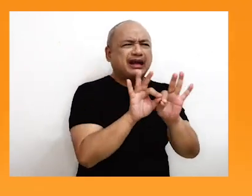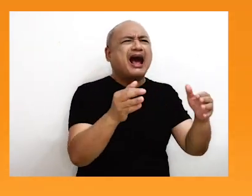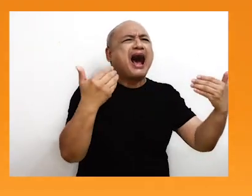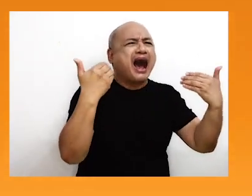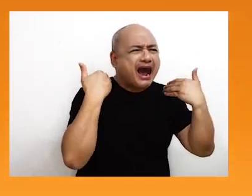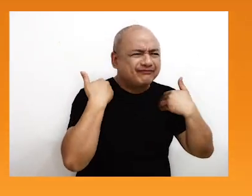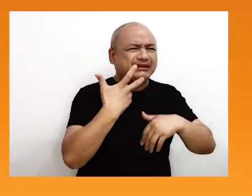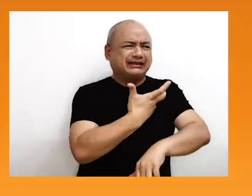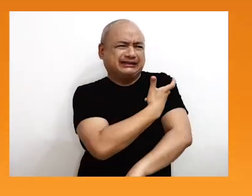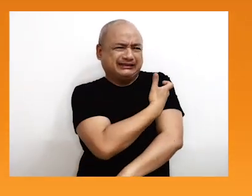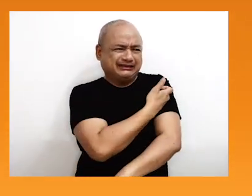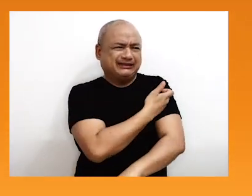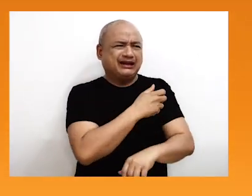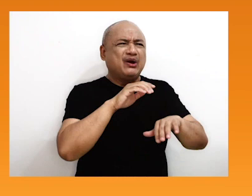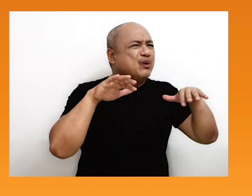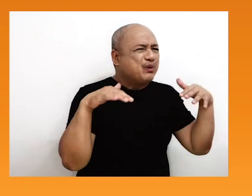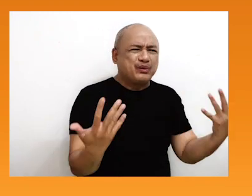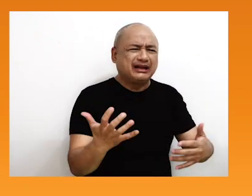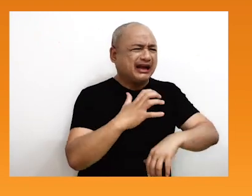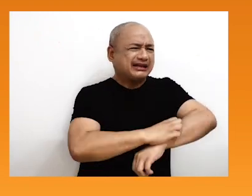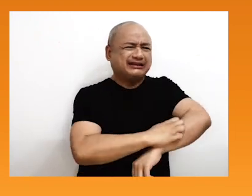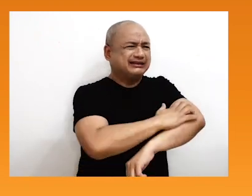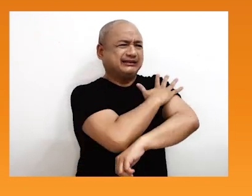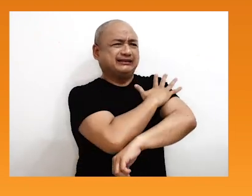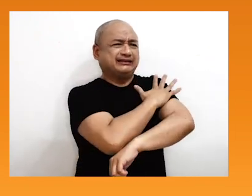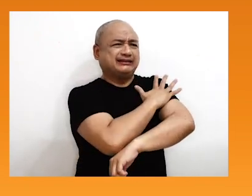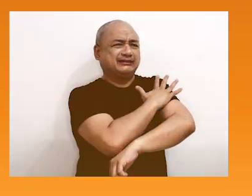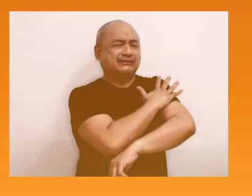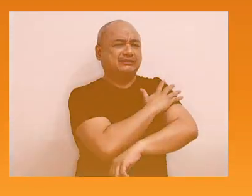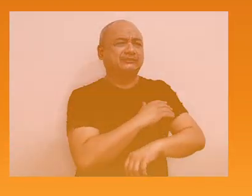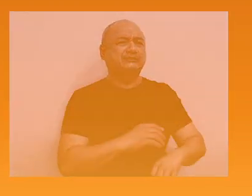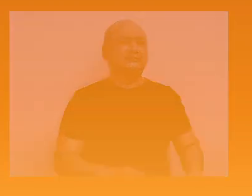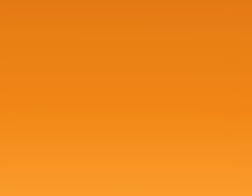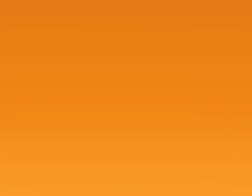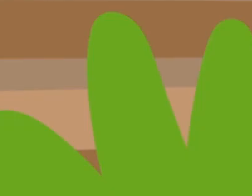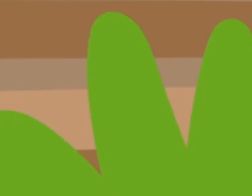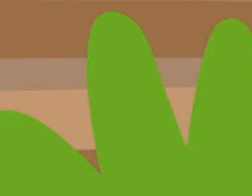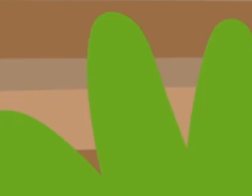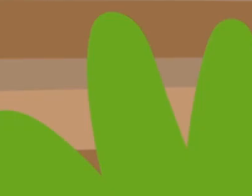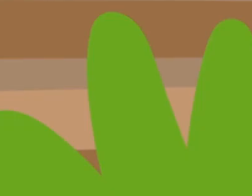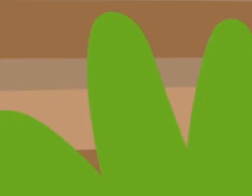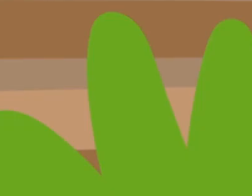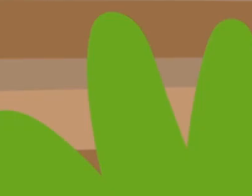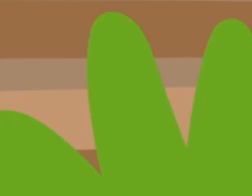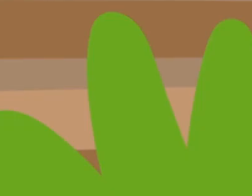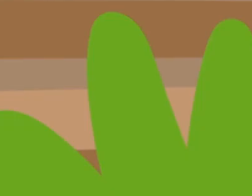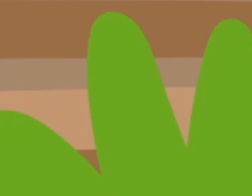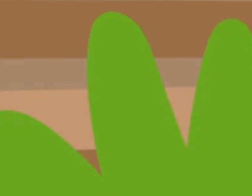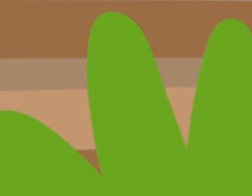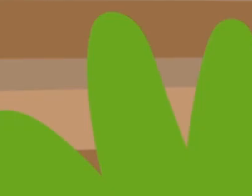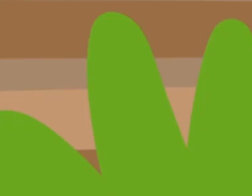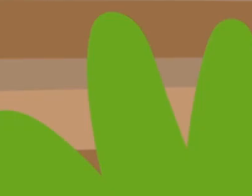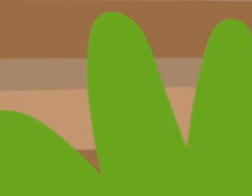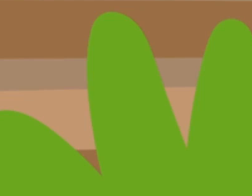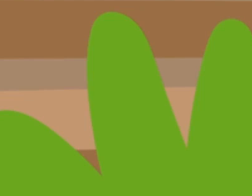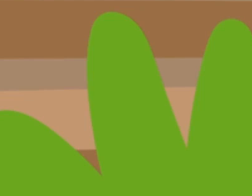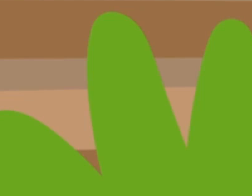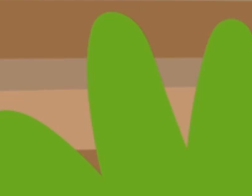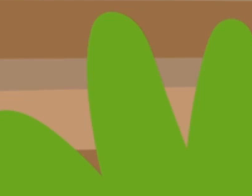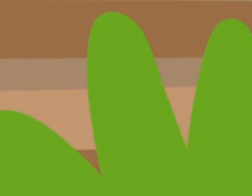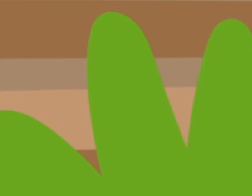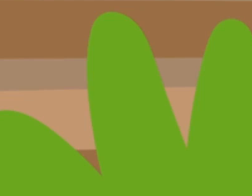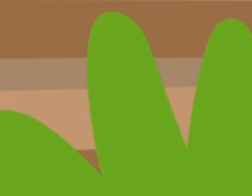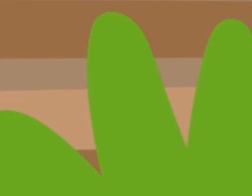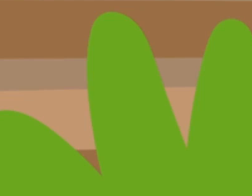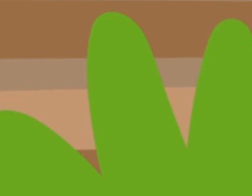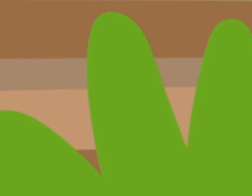ibang aso at pusa na nagtataglay na ng rabies. Kaya mahalagang mapabakunahan tayo